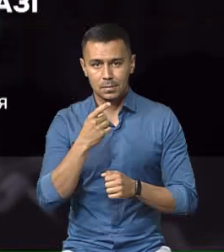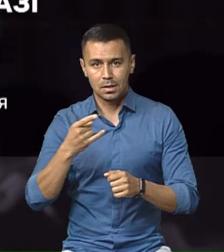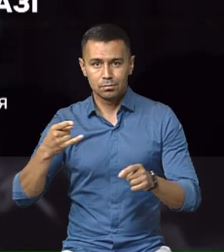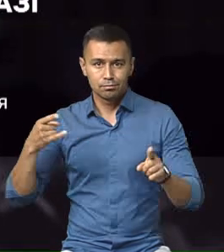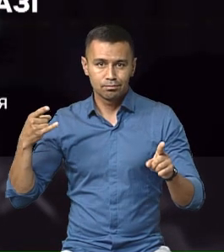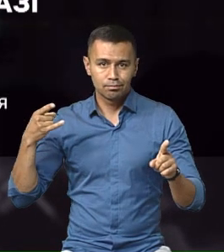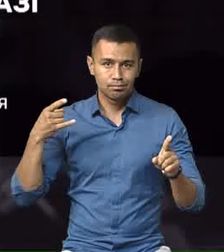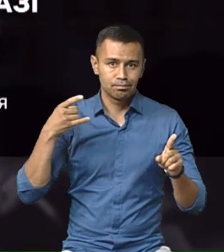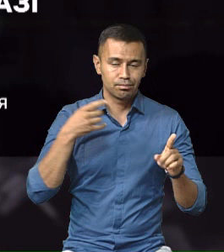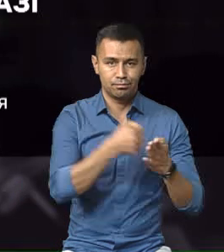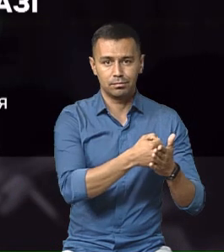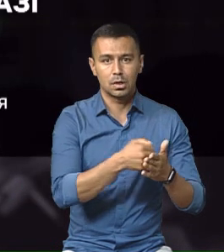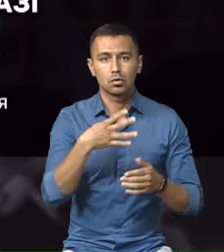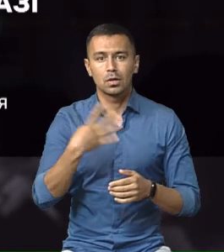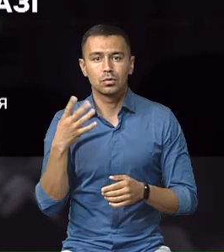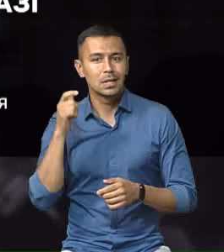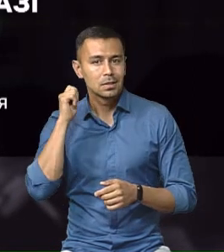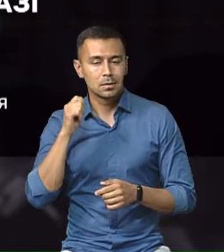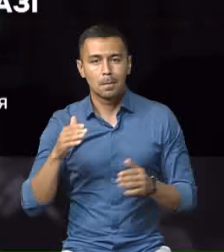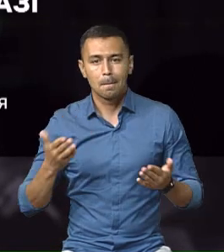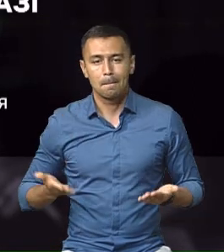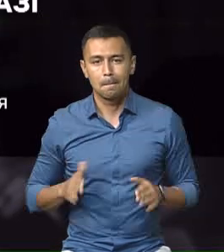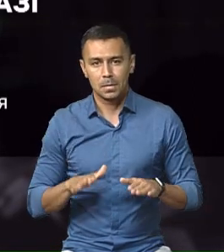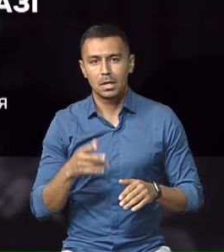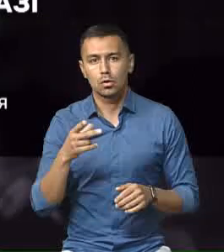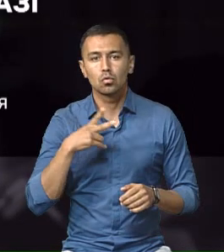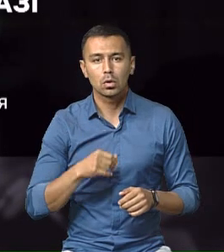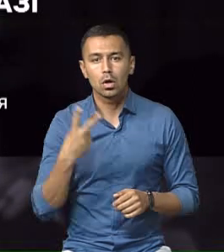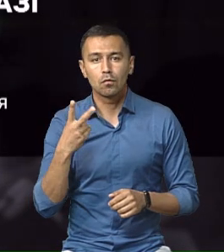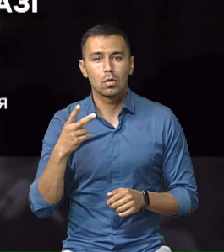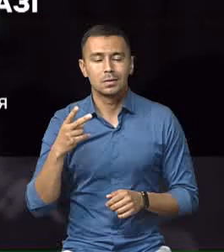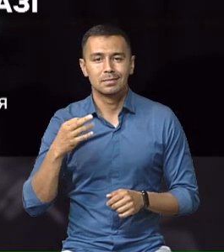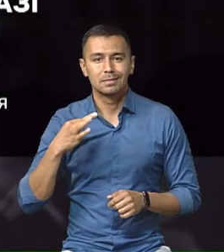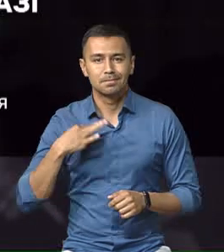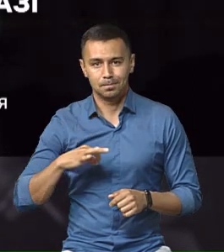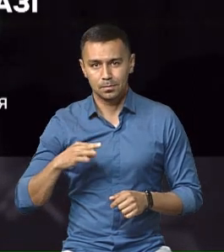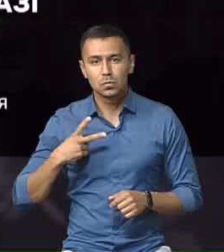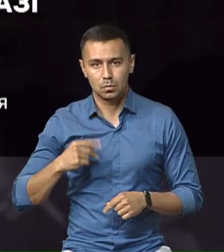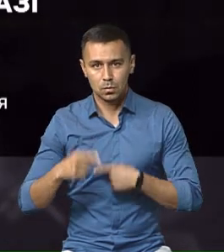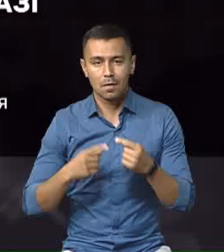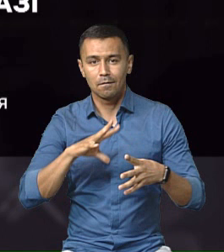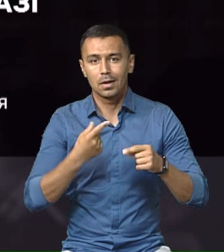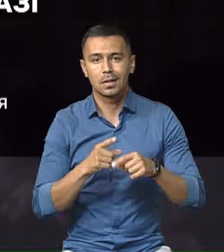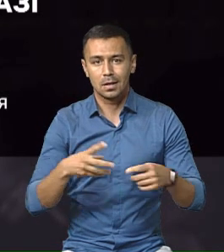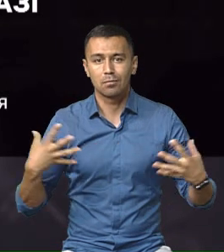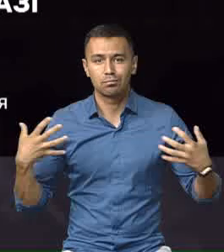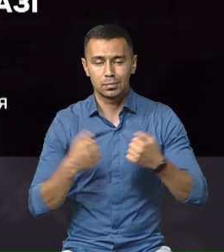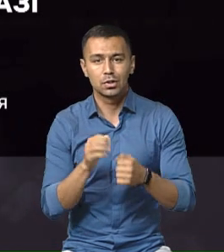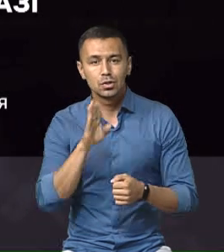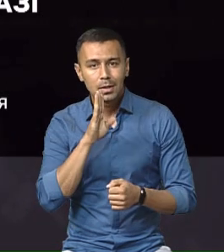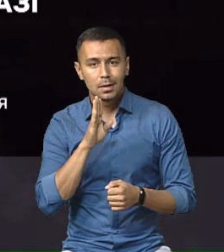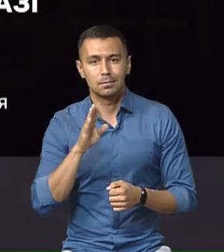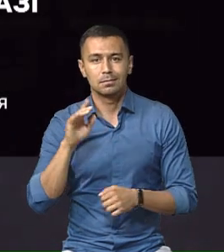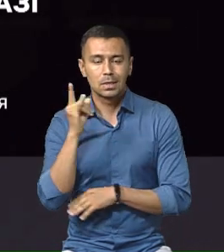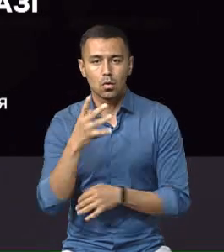на 46-річну місцеву жительку, її 27-річну доньку та дворічну онучку. Наслідок цієї автопригоди жінка та дитина